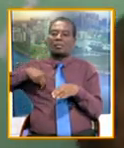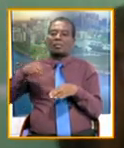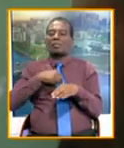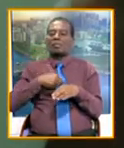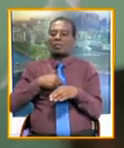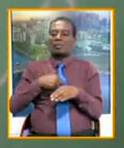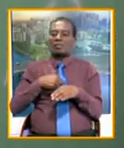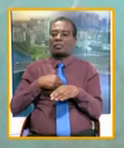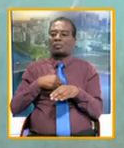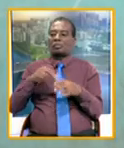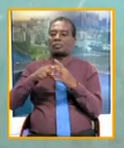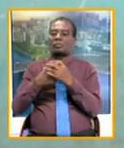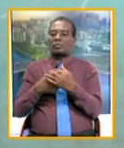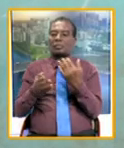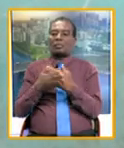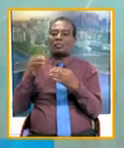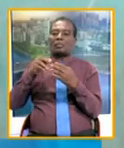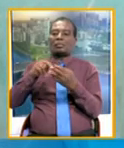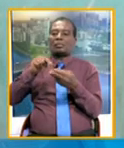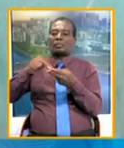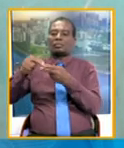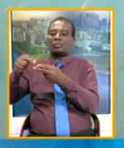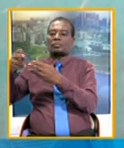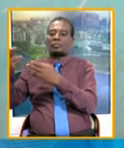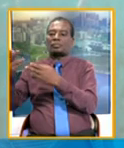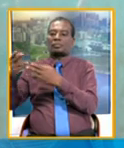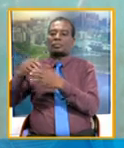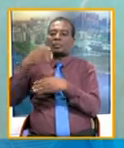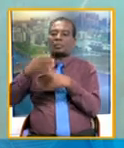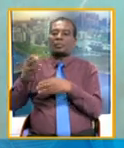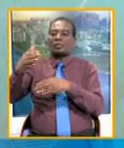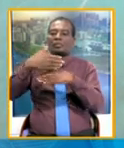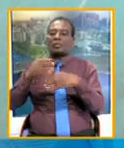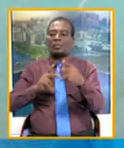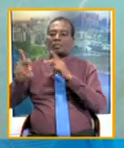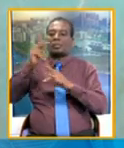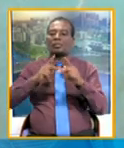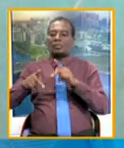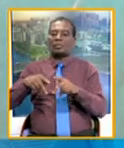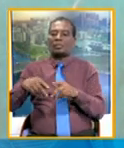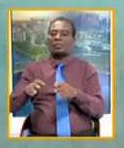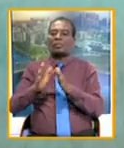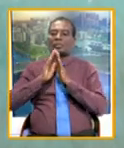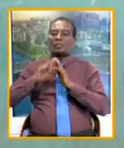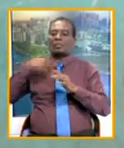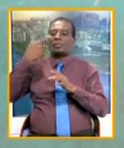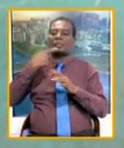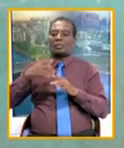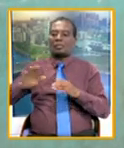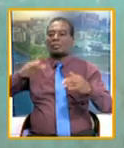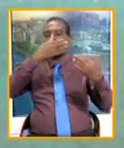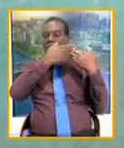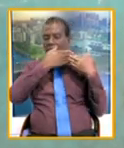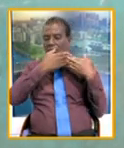la numérotation et après on approche la population pour demander d'abord qui est le chef de ménage, connaître combien